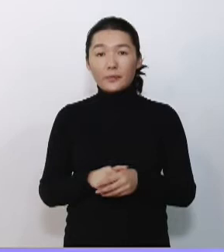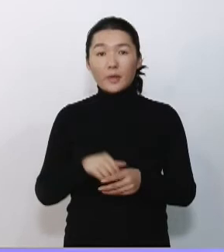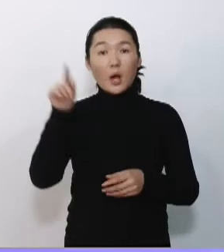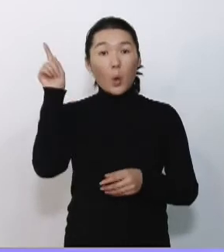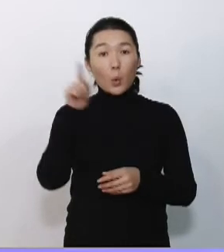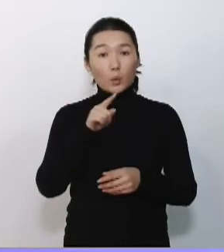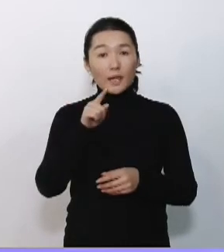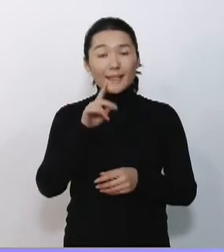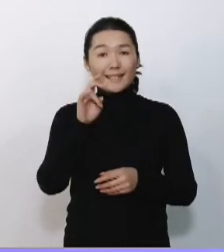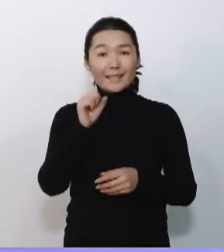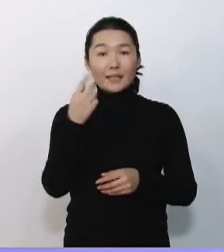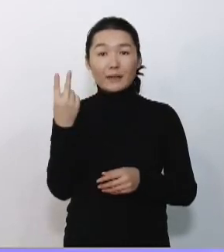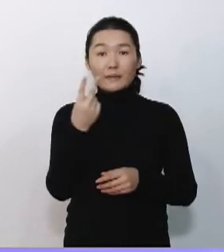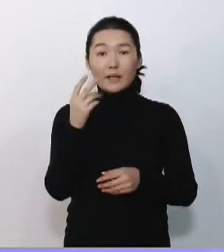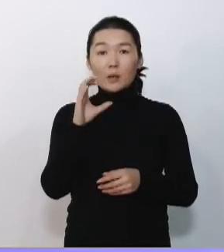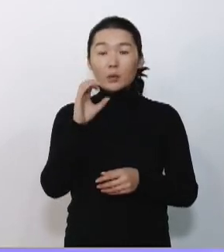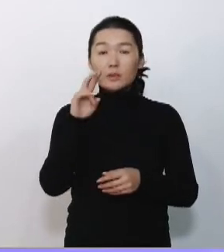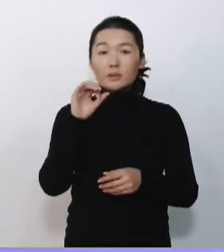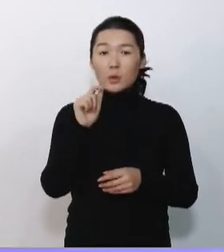Ударение падает на второй слог.